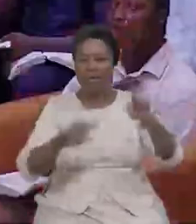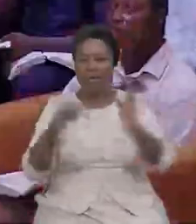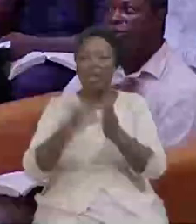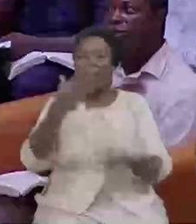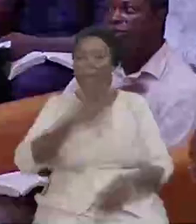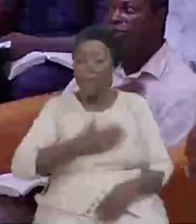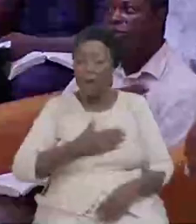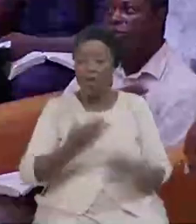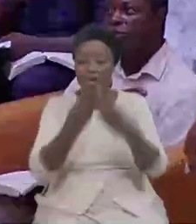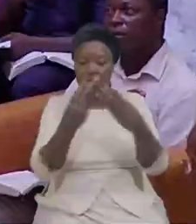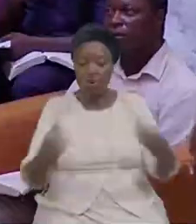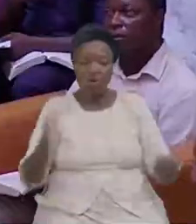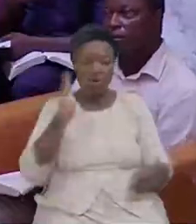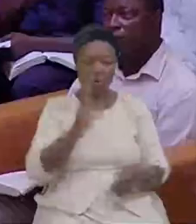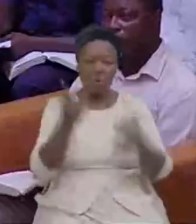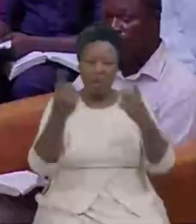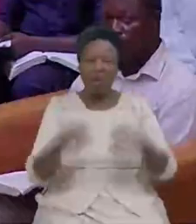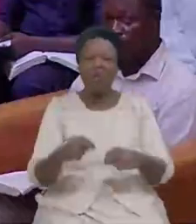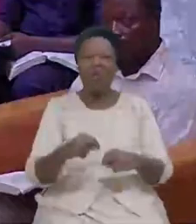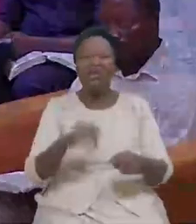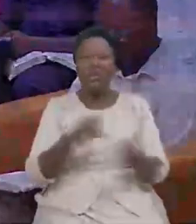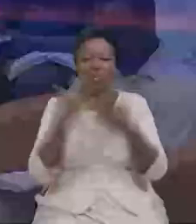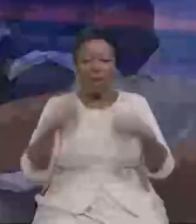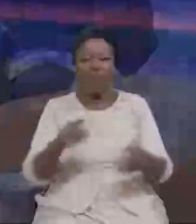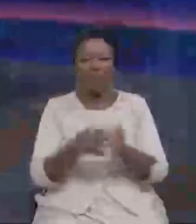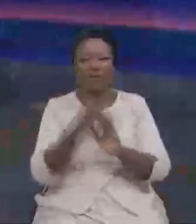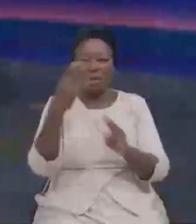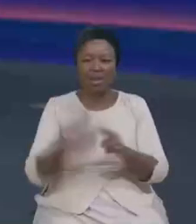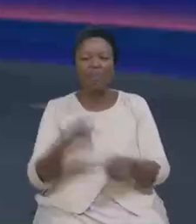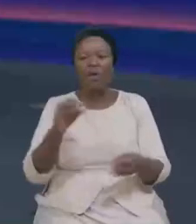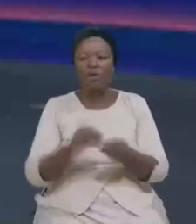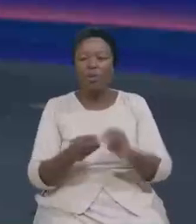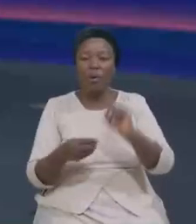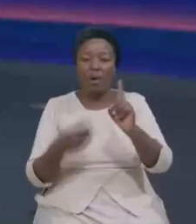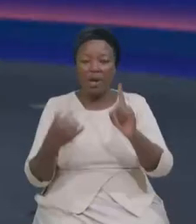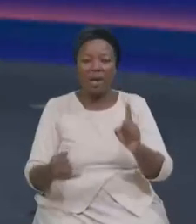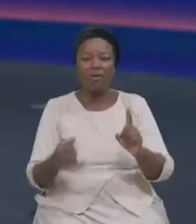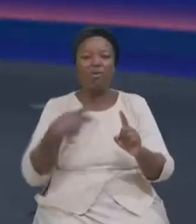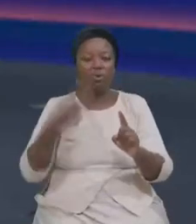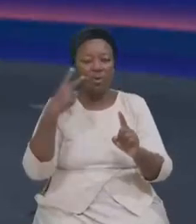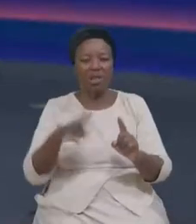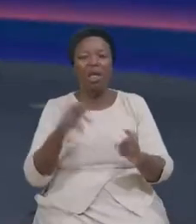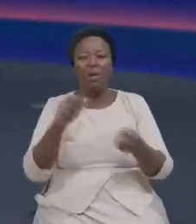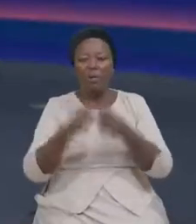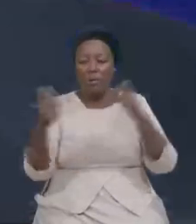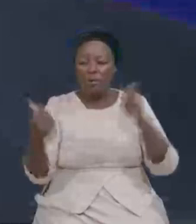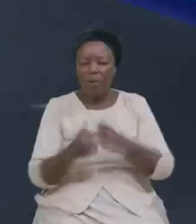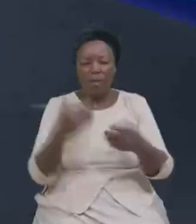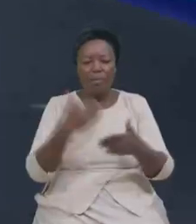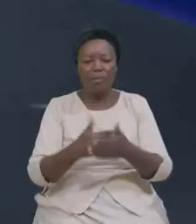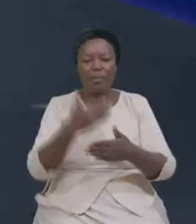Dieu. Premier point maintenant, les problèmes qui dépassent les solutions